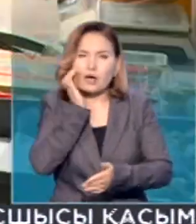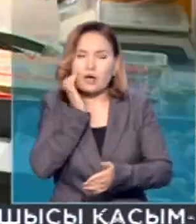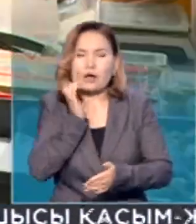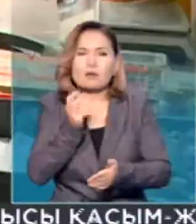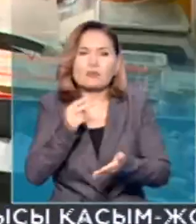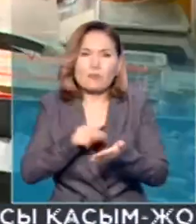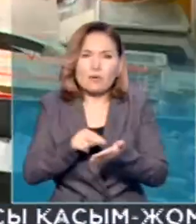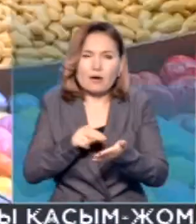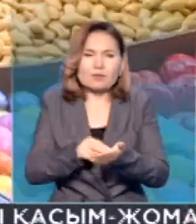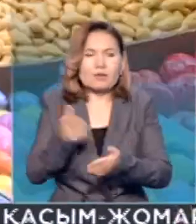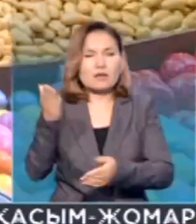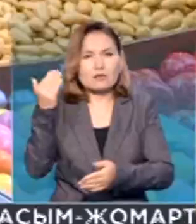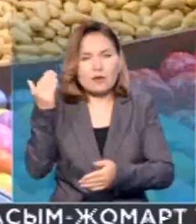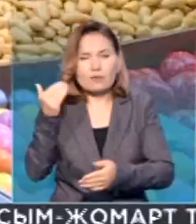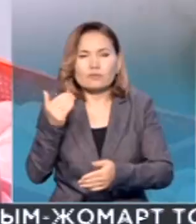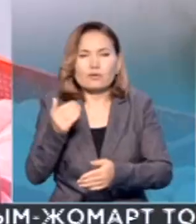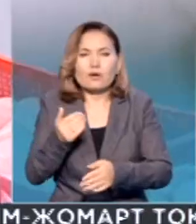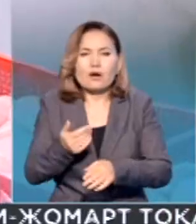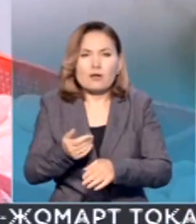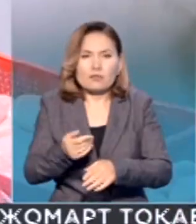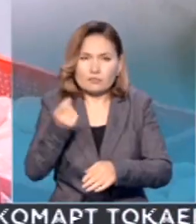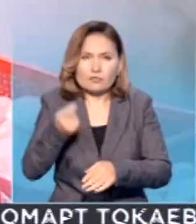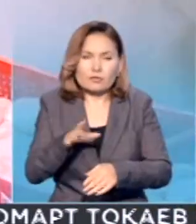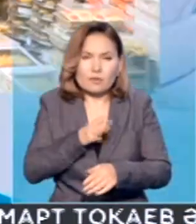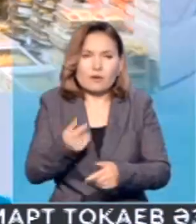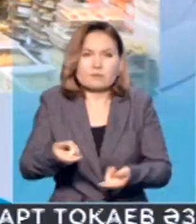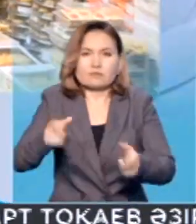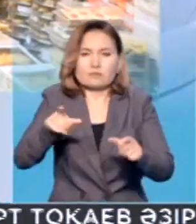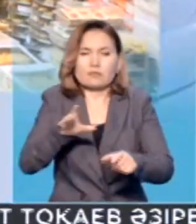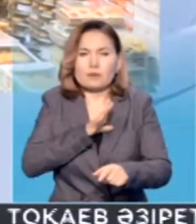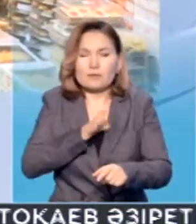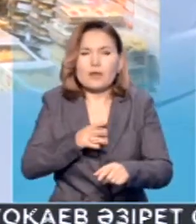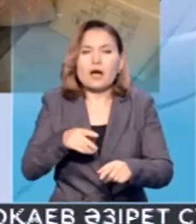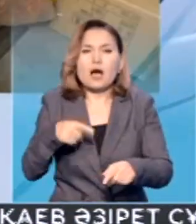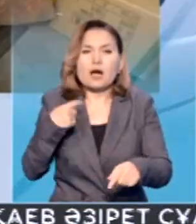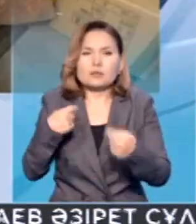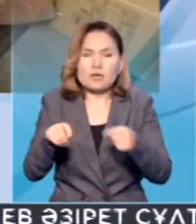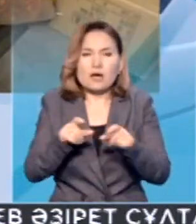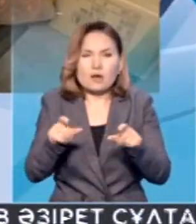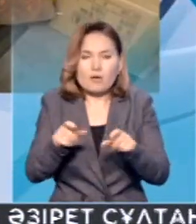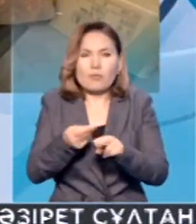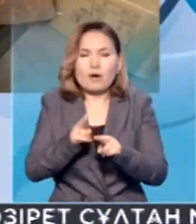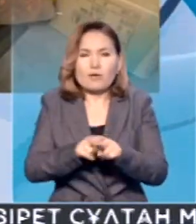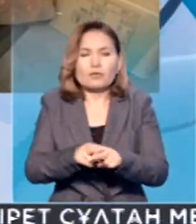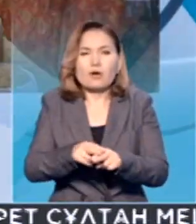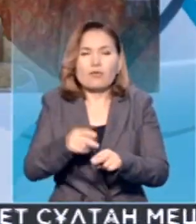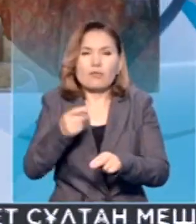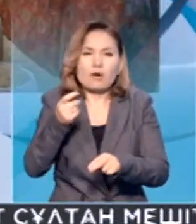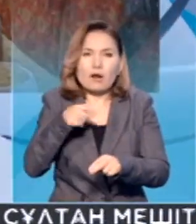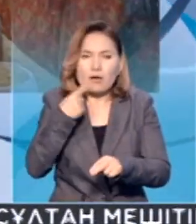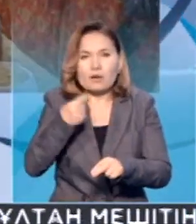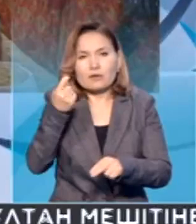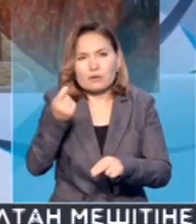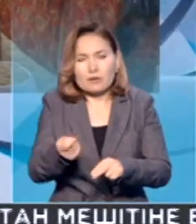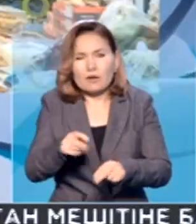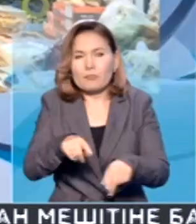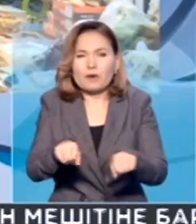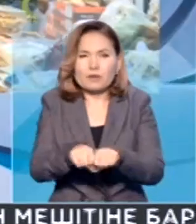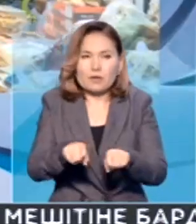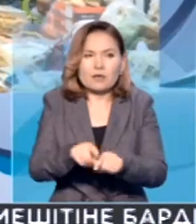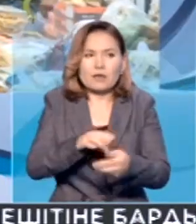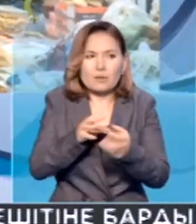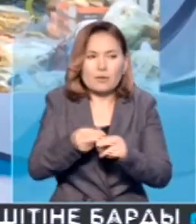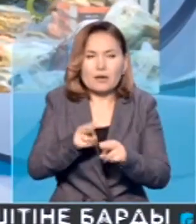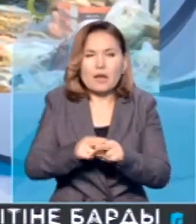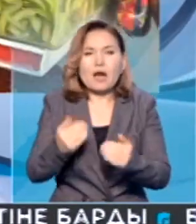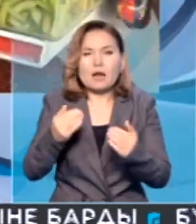алғанда 1500 болатын. Қымбаттаған. Біраз қымбаттаған. Саудагерлер керісінше бағаны төмендетіп жатырмыз деп ақталады. Салыстырмалы түрде